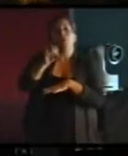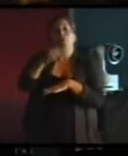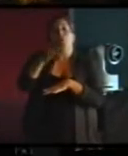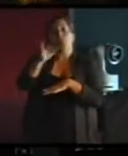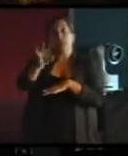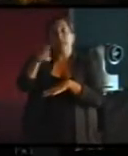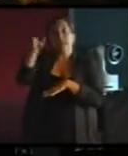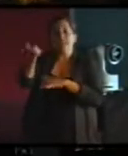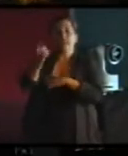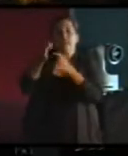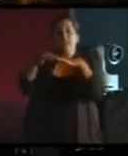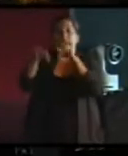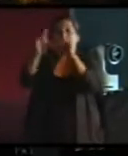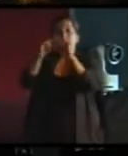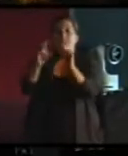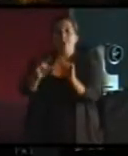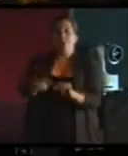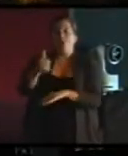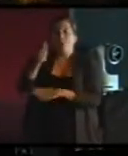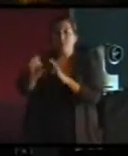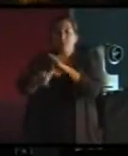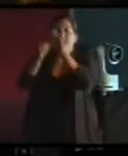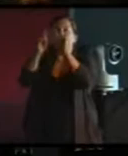Tomé, qui lui a construit à Beyrouth